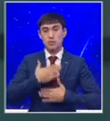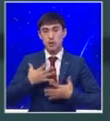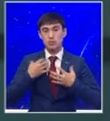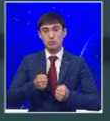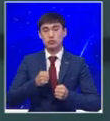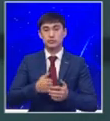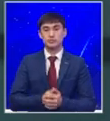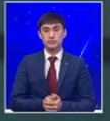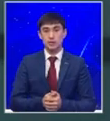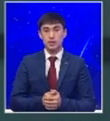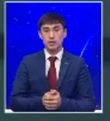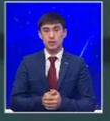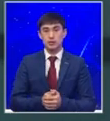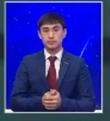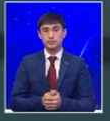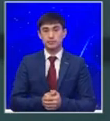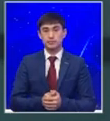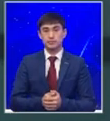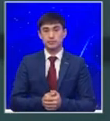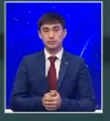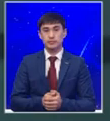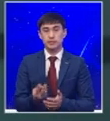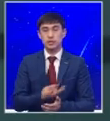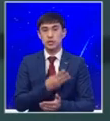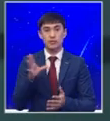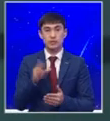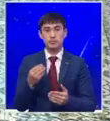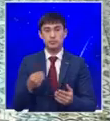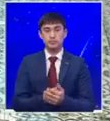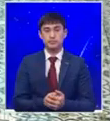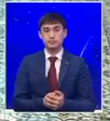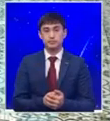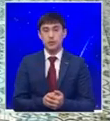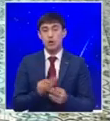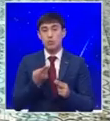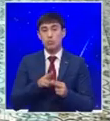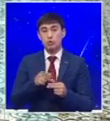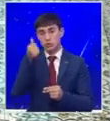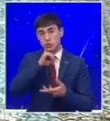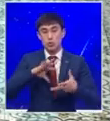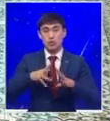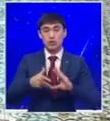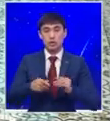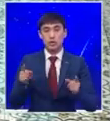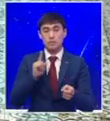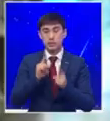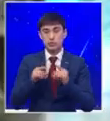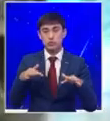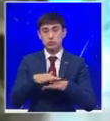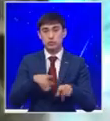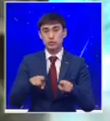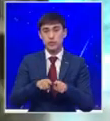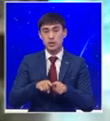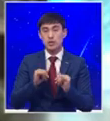тыныш болсын, елдің іргесі сөгілмесін деген тілек айтқым келеді халқымызға. Бұл жыл қорытындылар басқосу. Сәйкесінше